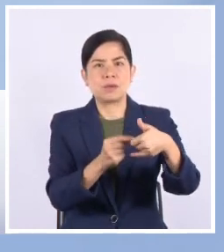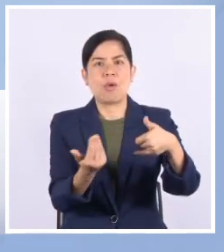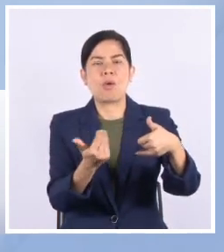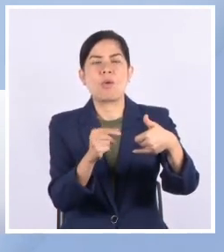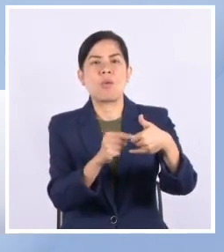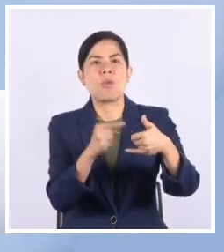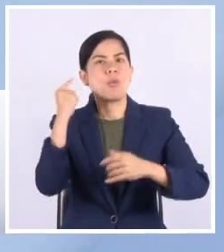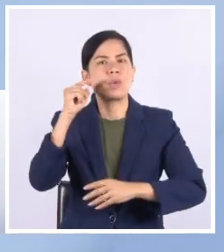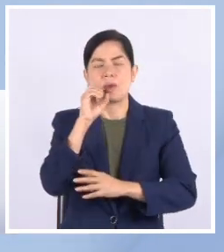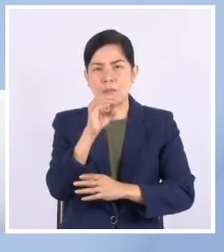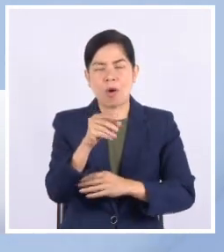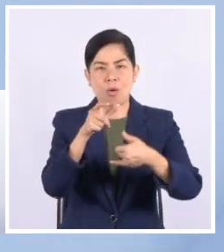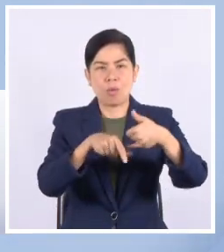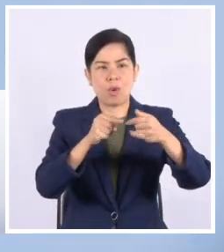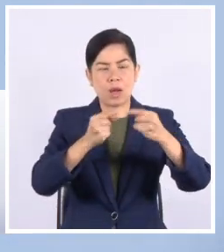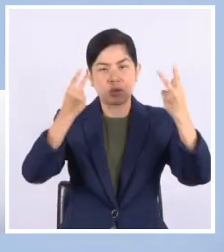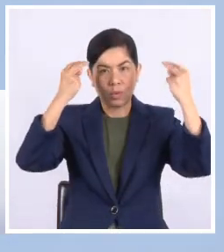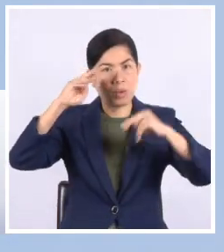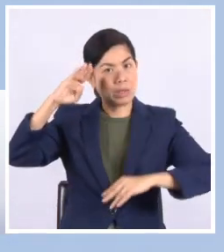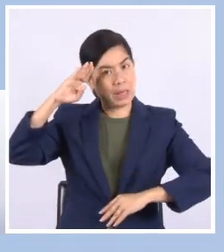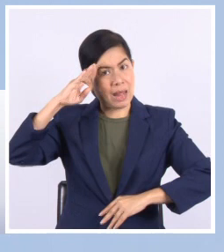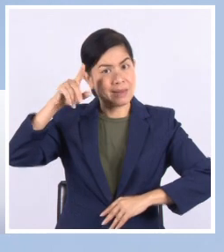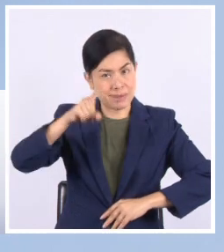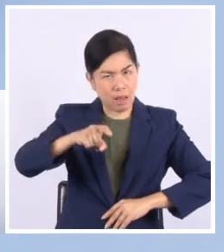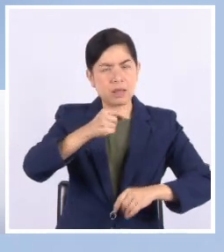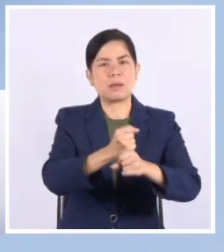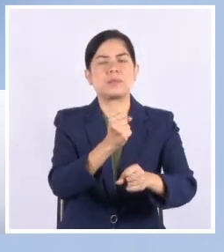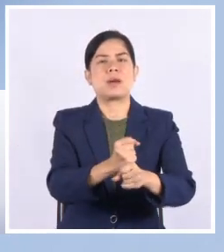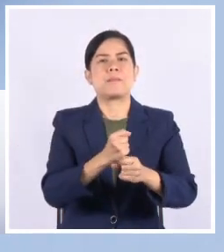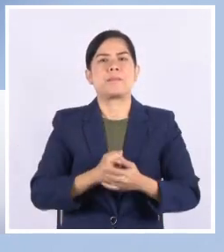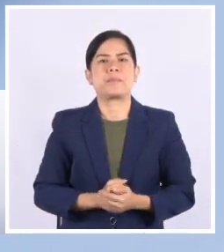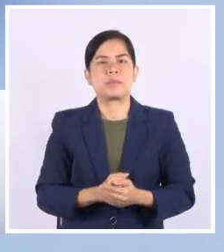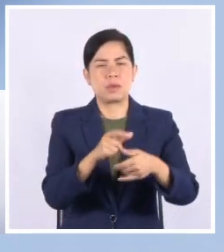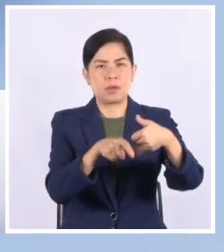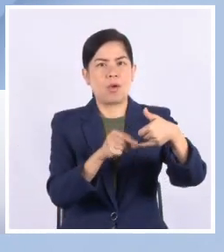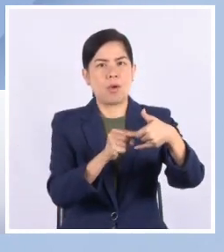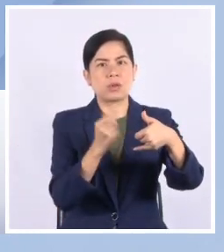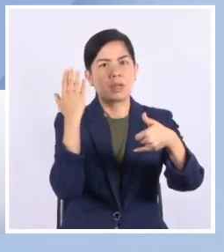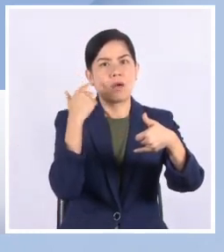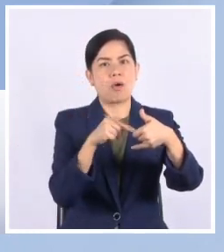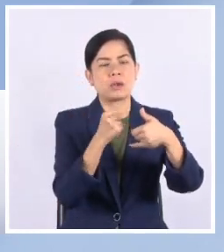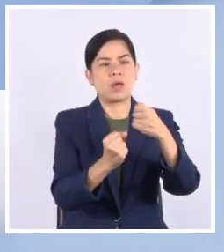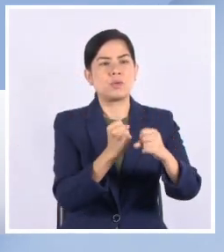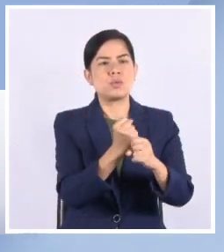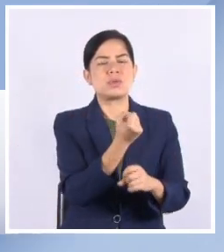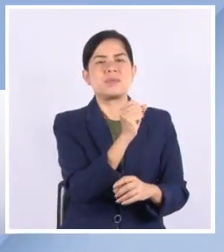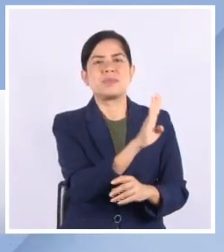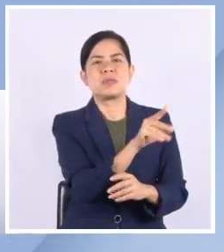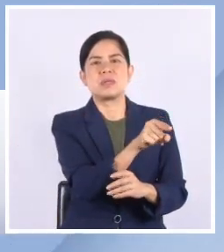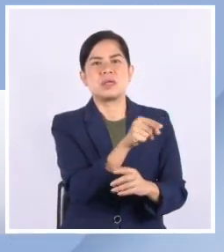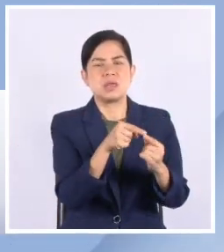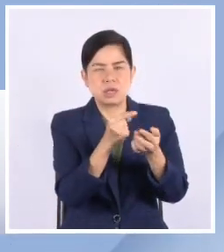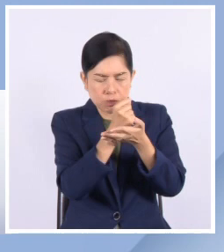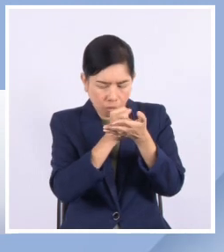างแบบนี ้ครับ ตอนที่แนนอายุ14เนี่ยเห็นว่าได้ไปยุ่งเกี่ยวกับยาเสพติดปีนี้เธอ26แล้วนะคะแต่เธอย้อนความให้ฟังว่